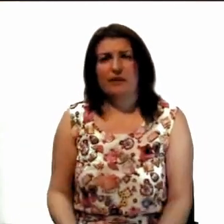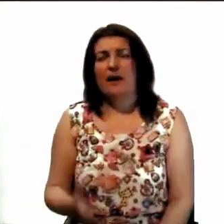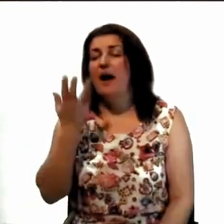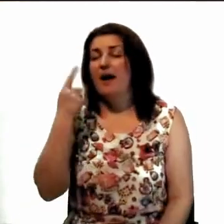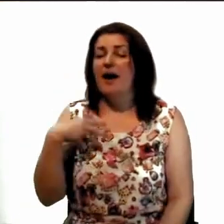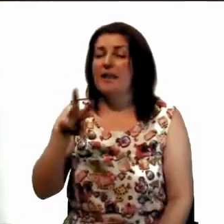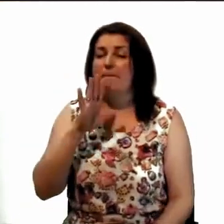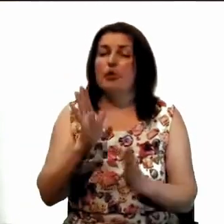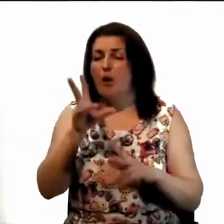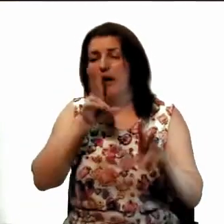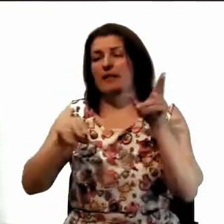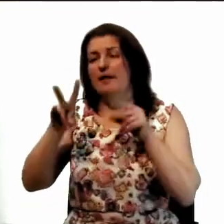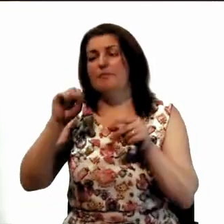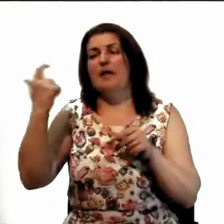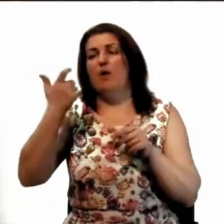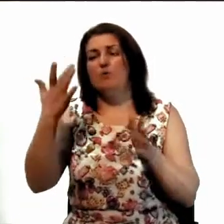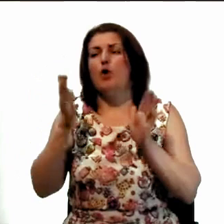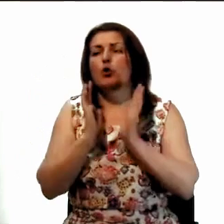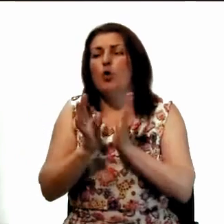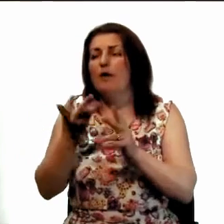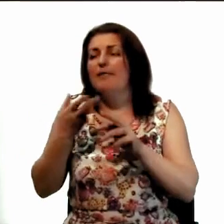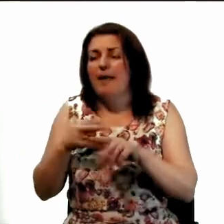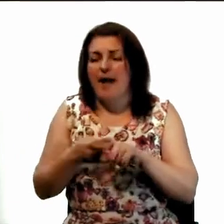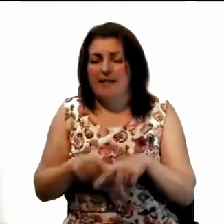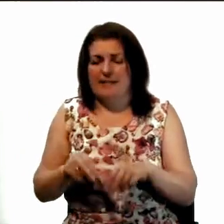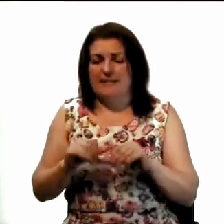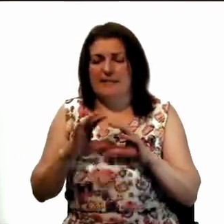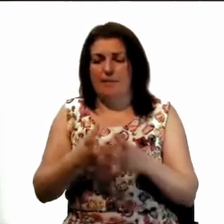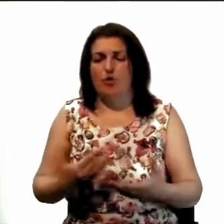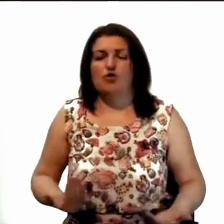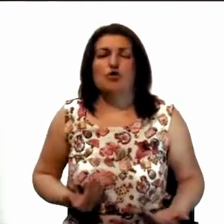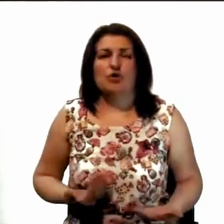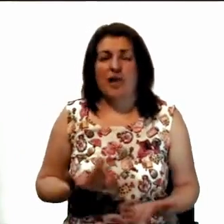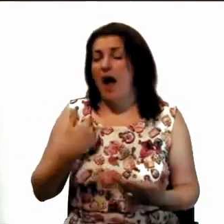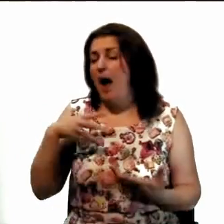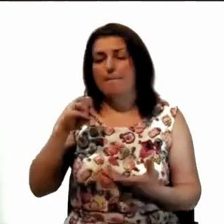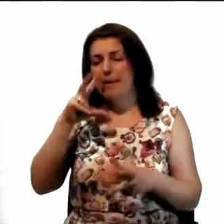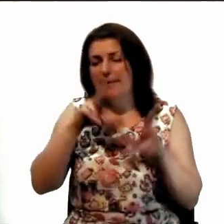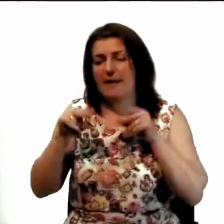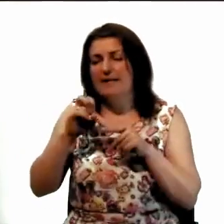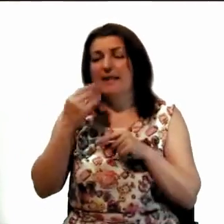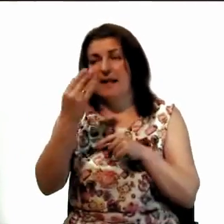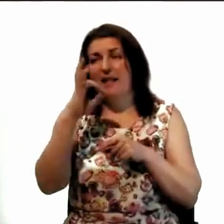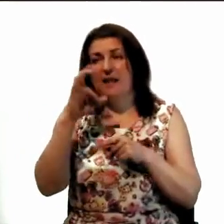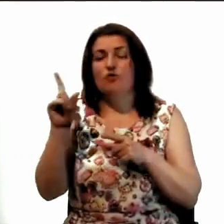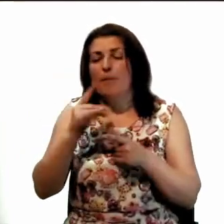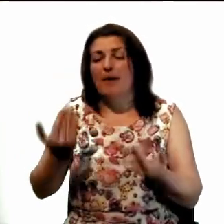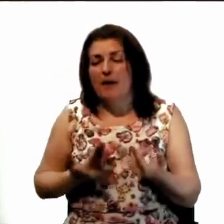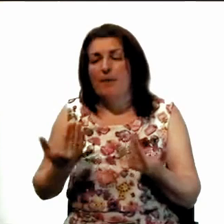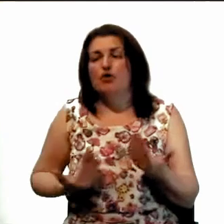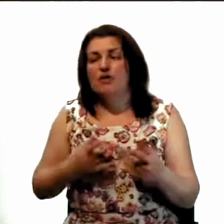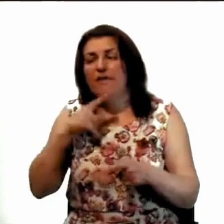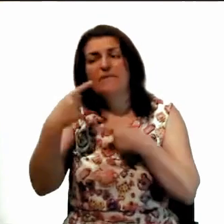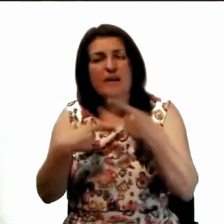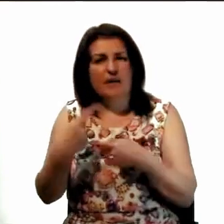Когда мы только надеемся на Господа, только вот для этой земной жизни, а мы не надеемся на Него, чтобы иметь жизнь вечную.